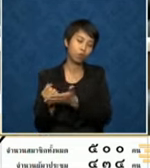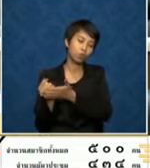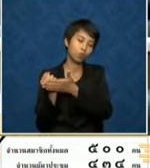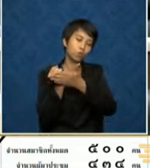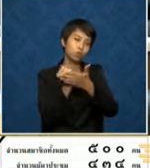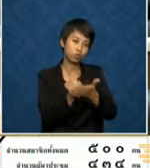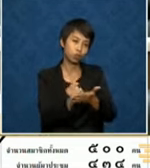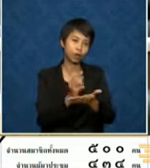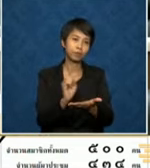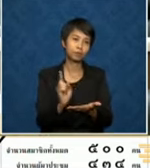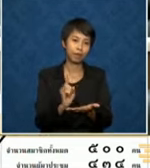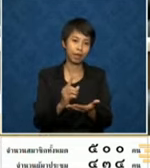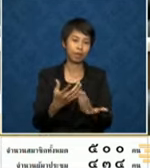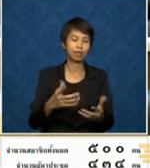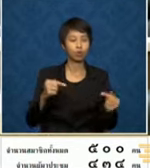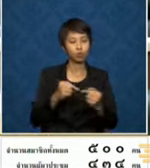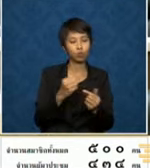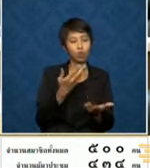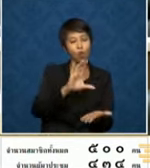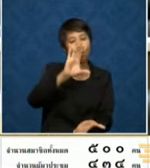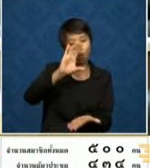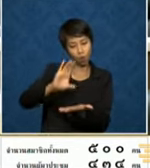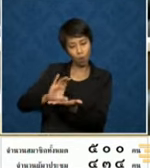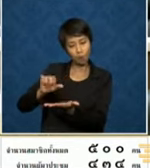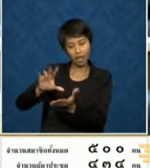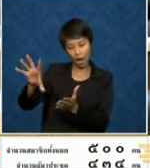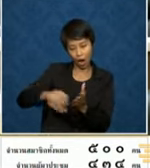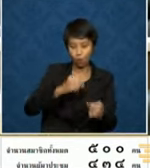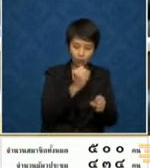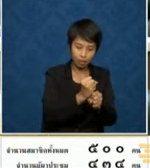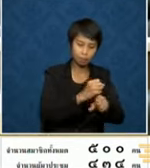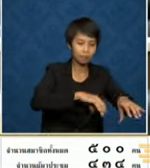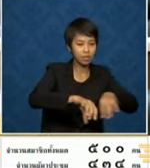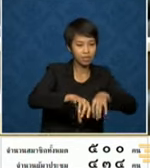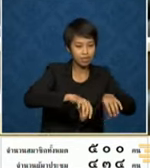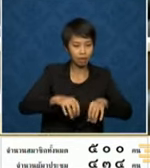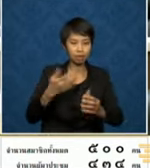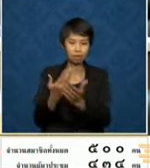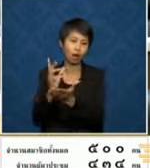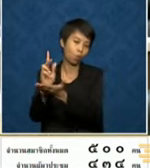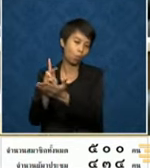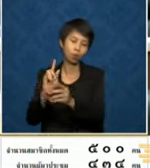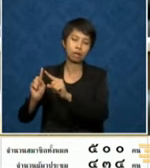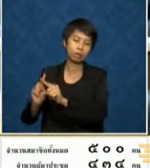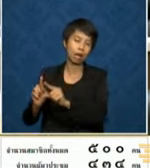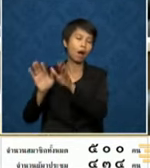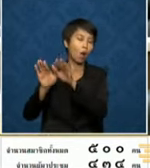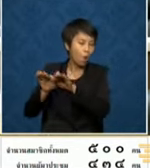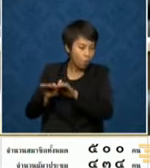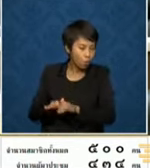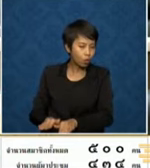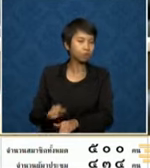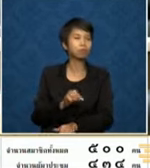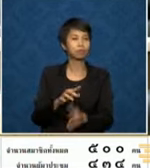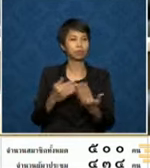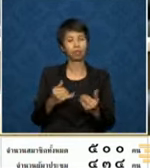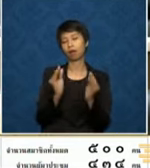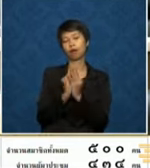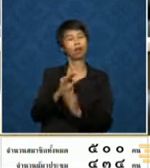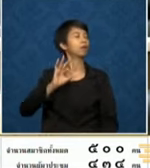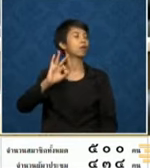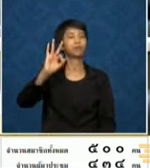ระการลงทุนจากงบประมาณแผ่นดินและการกู้เงินครับท่านประธานครับฟังแล้วในข้อสุดท้ายเอฟครับท่